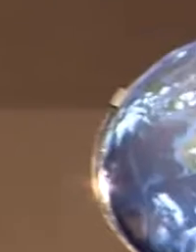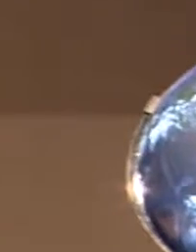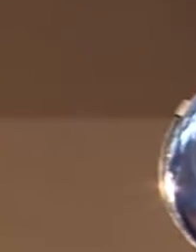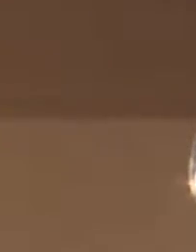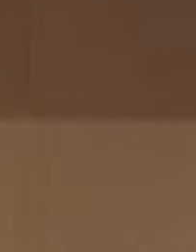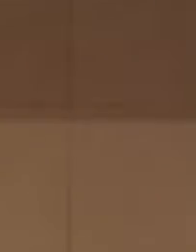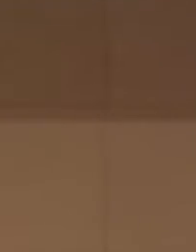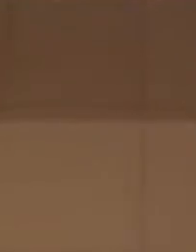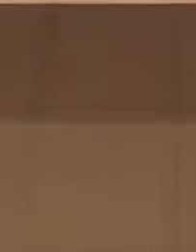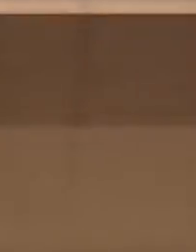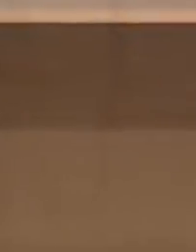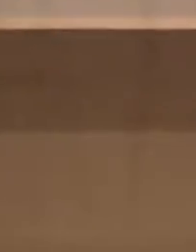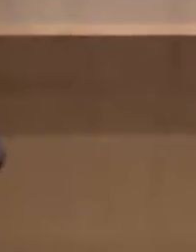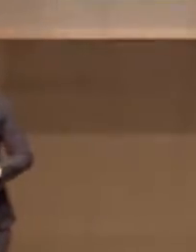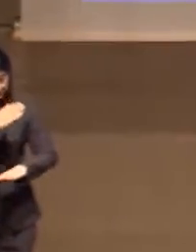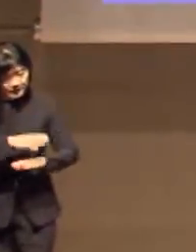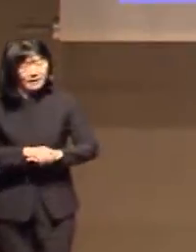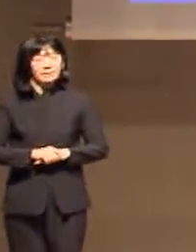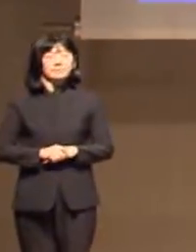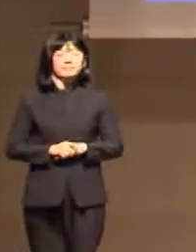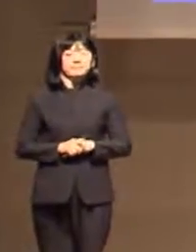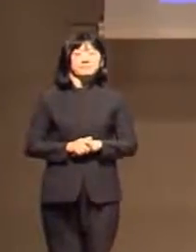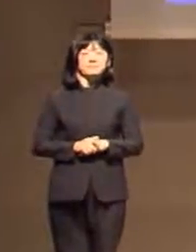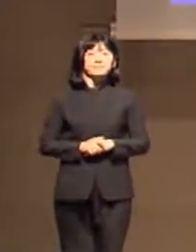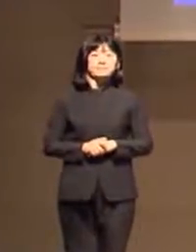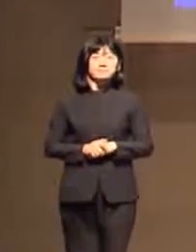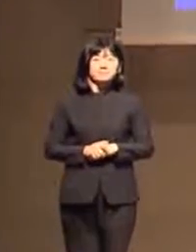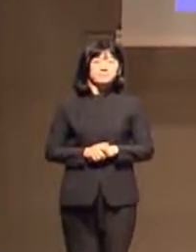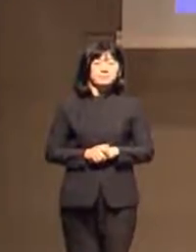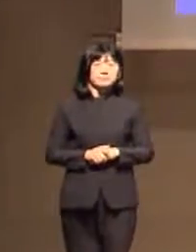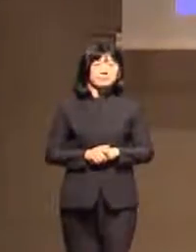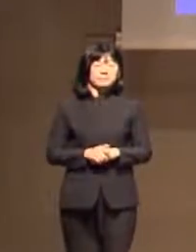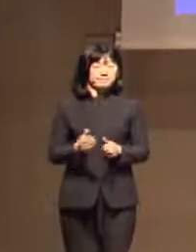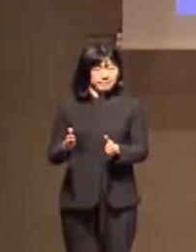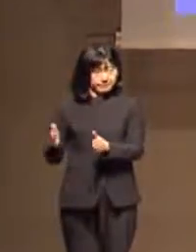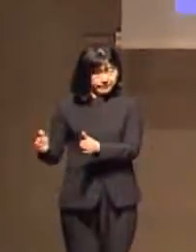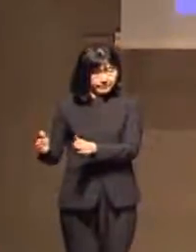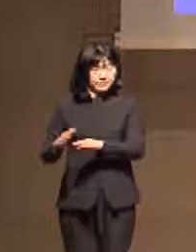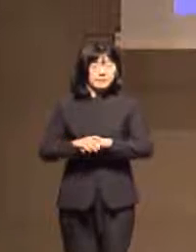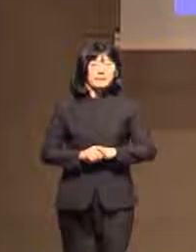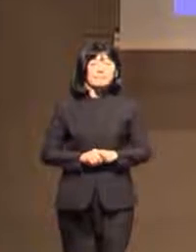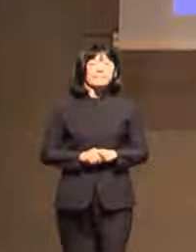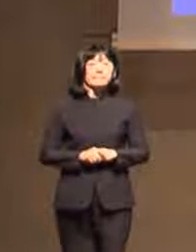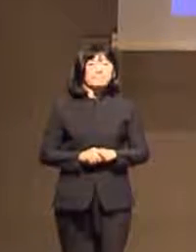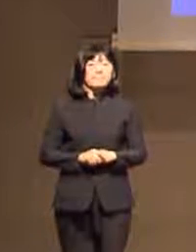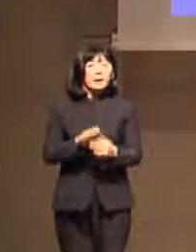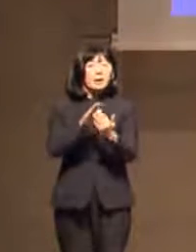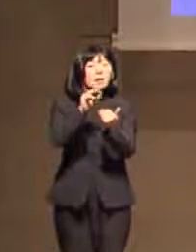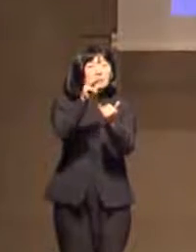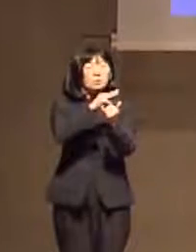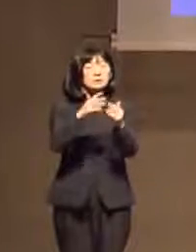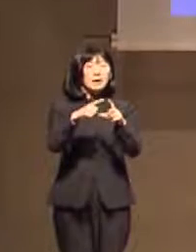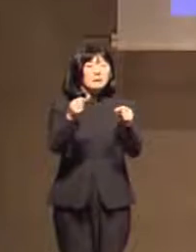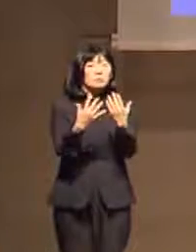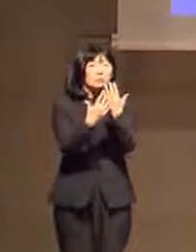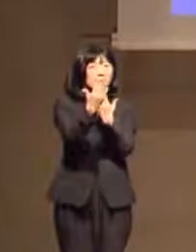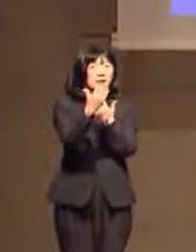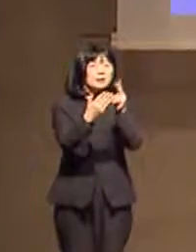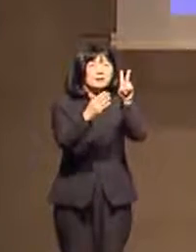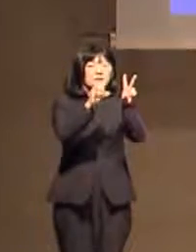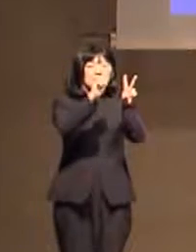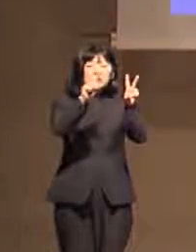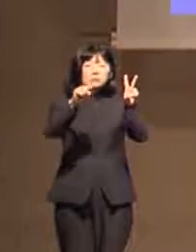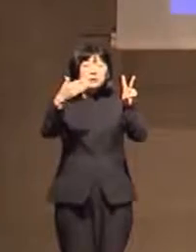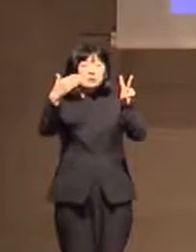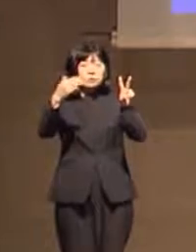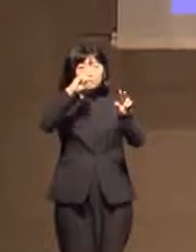秋元副議長ありがとうございました。続きまして、防災国体2019